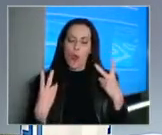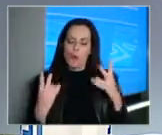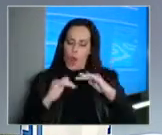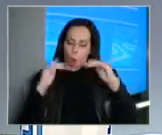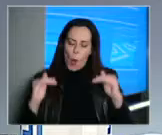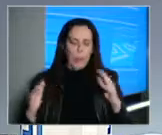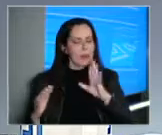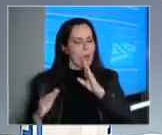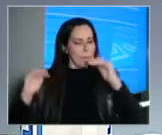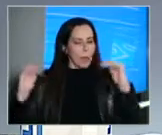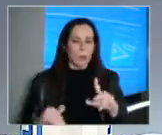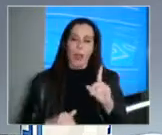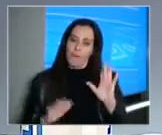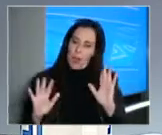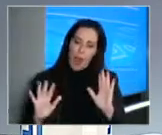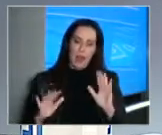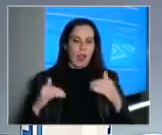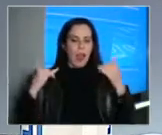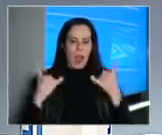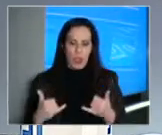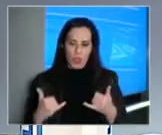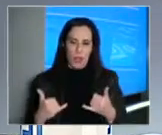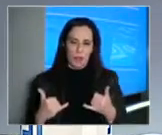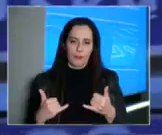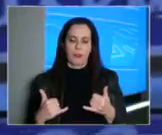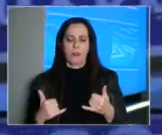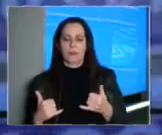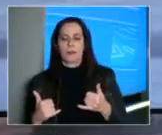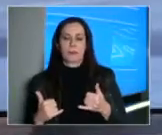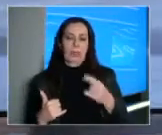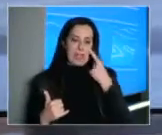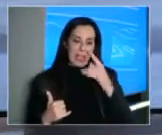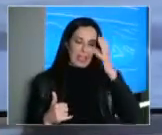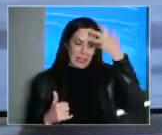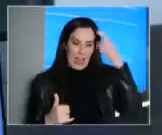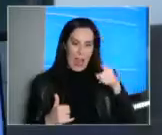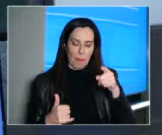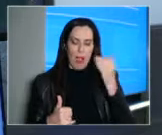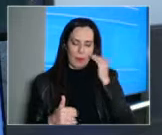המתח בין שני הצדדים, אבל עכשיו, ככל הנראה, דונלד